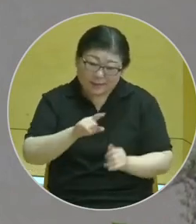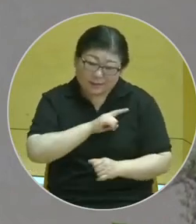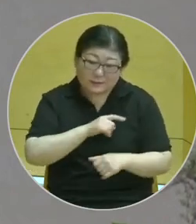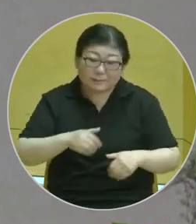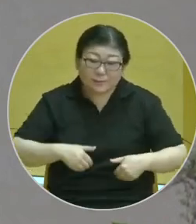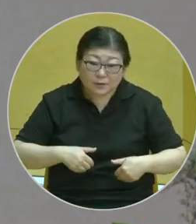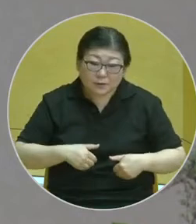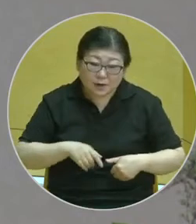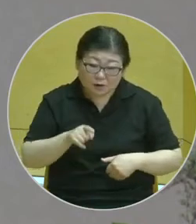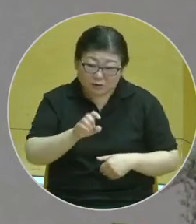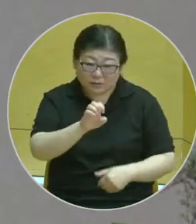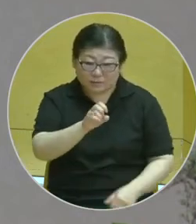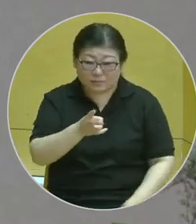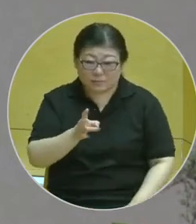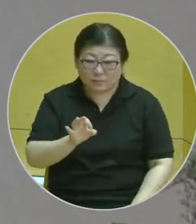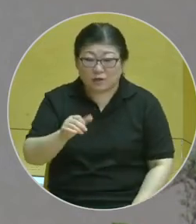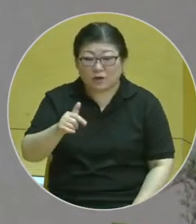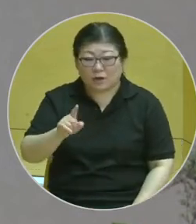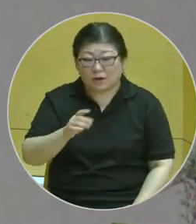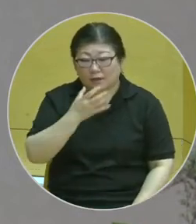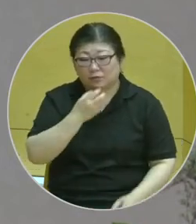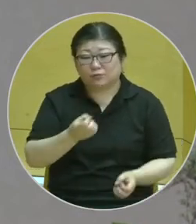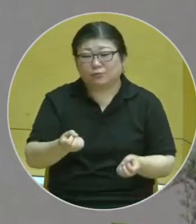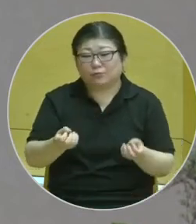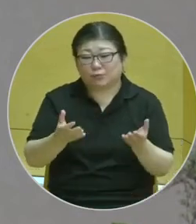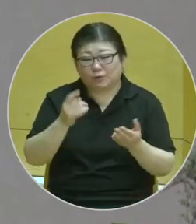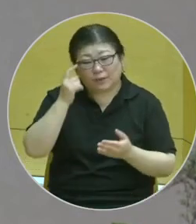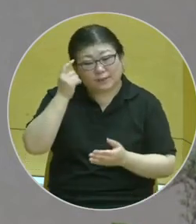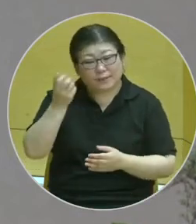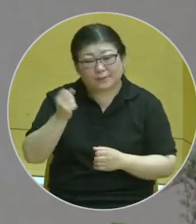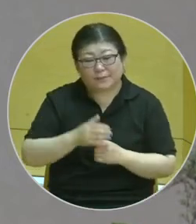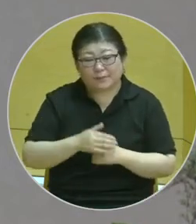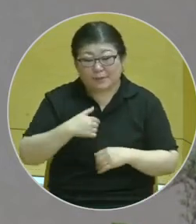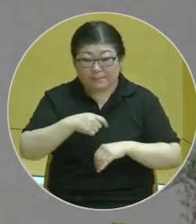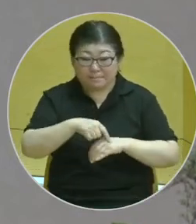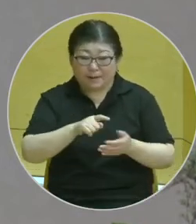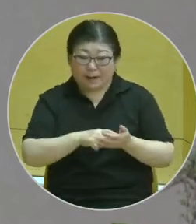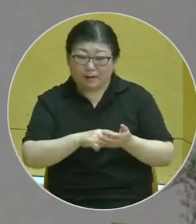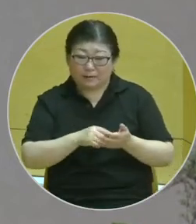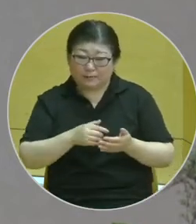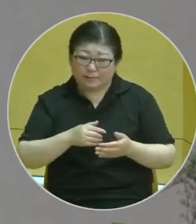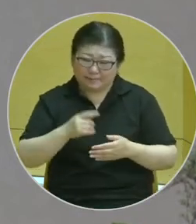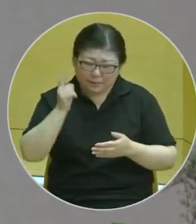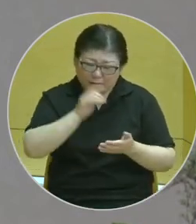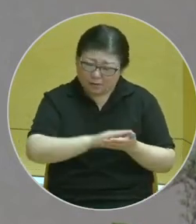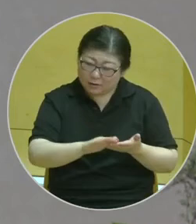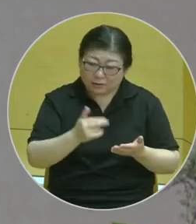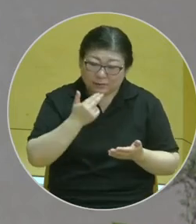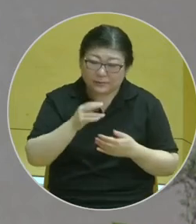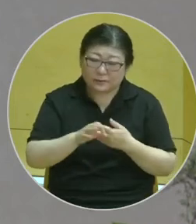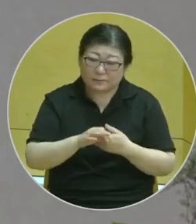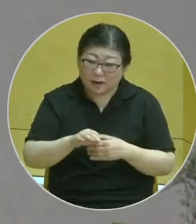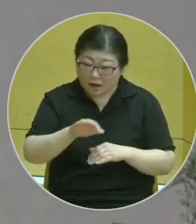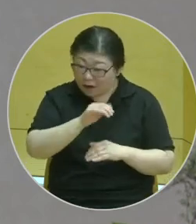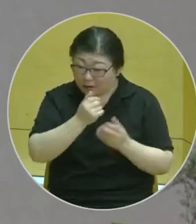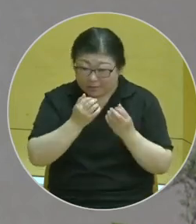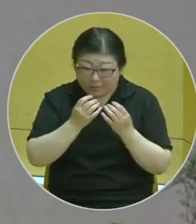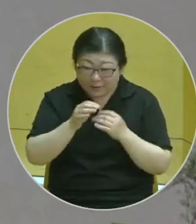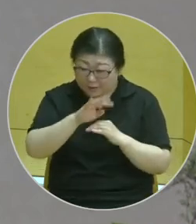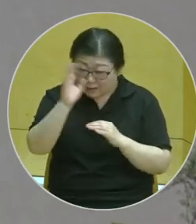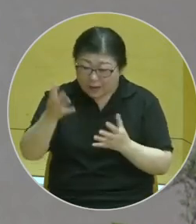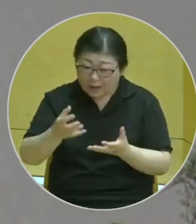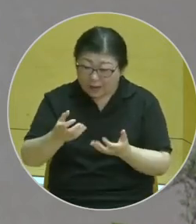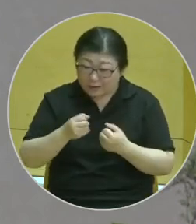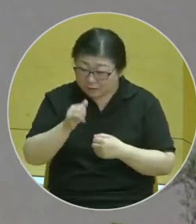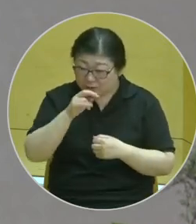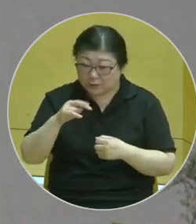평강이 축복입니다 내 마음이 변하지 않으면 모든 것 다 가지고서 무슨 의미가 있어요 내 마음이